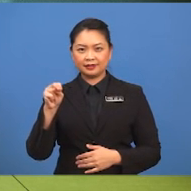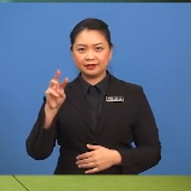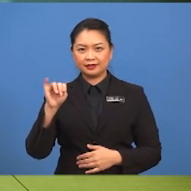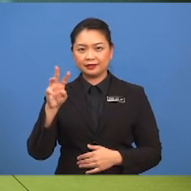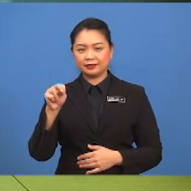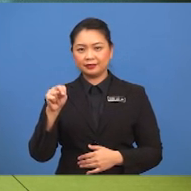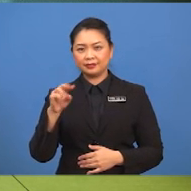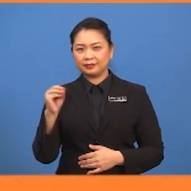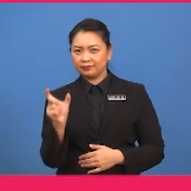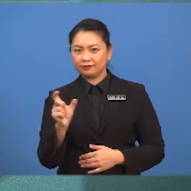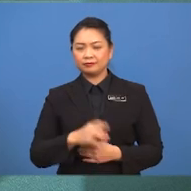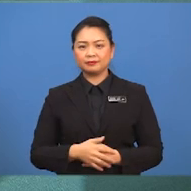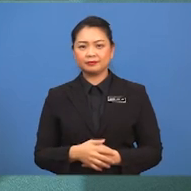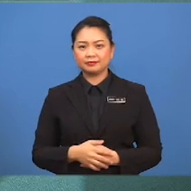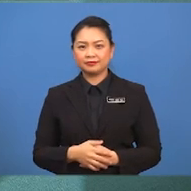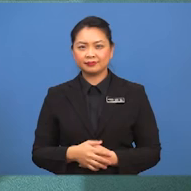julat.